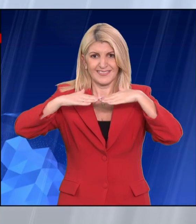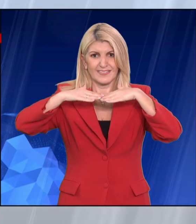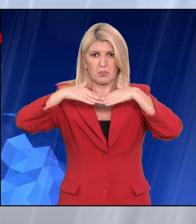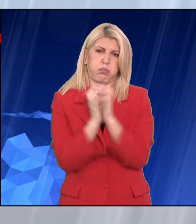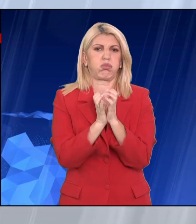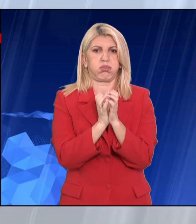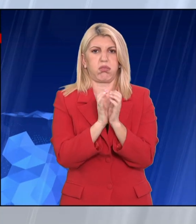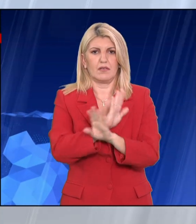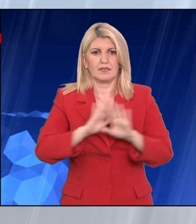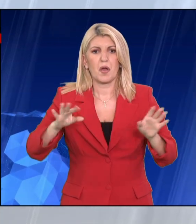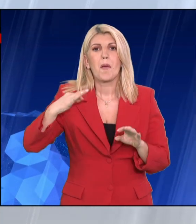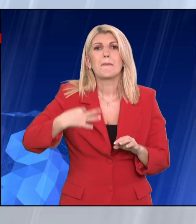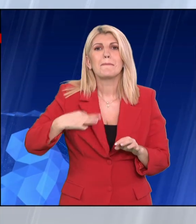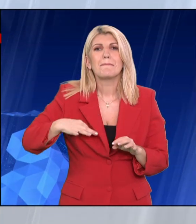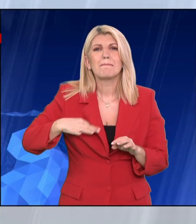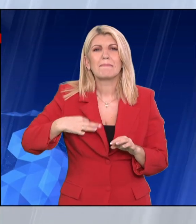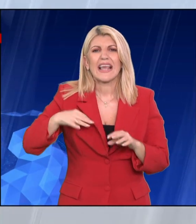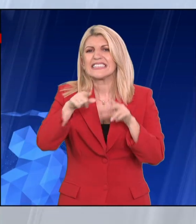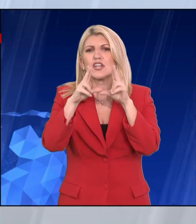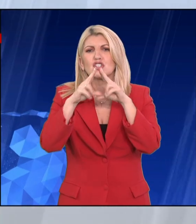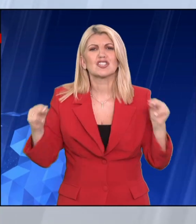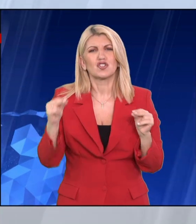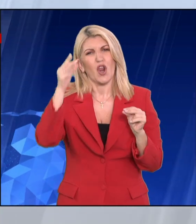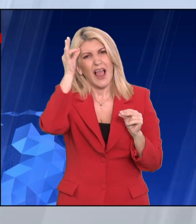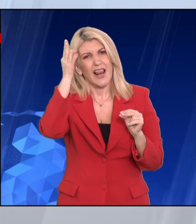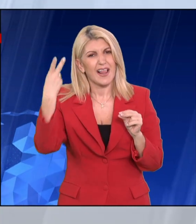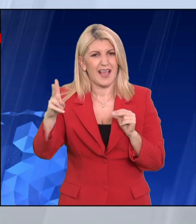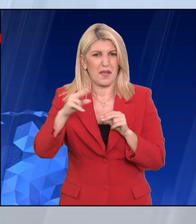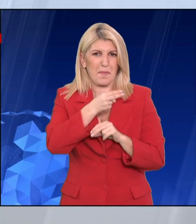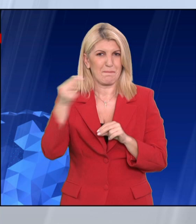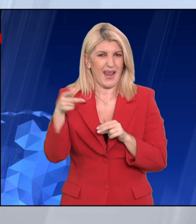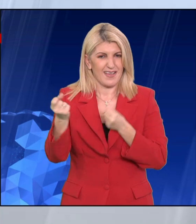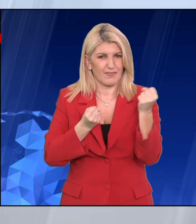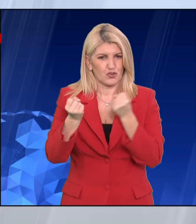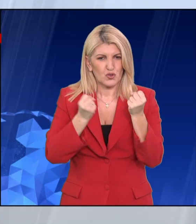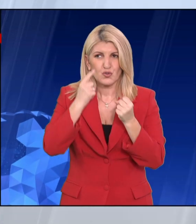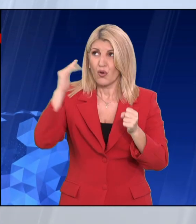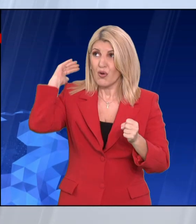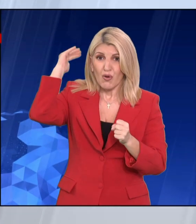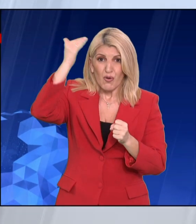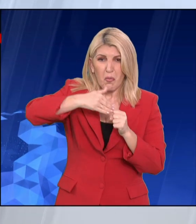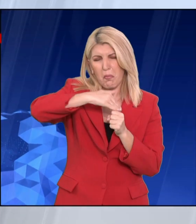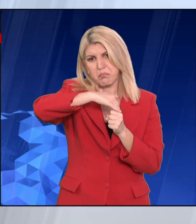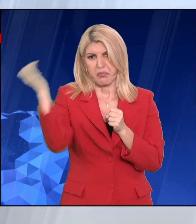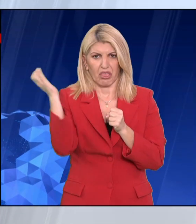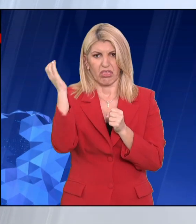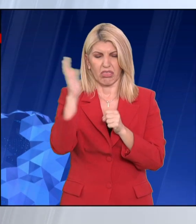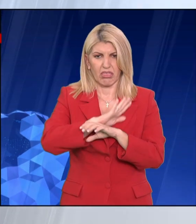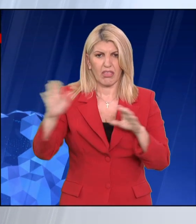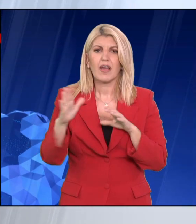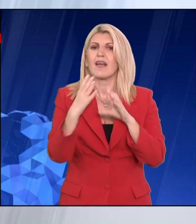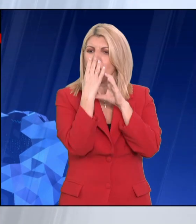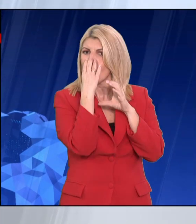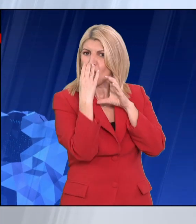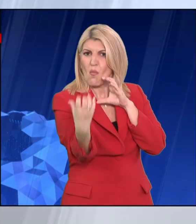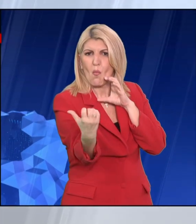Το κυπαρισί Citroën, σμπαράλια. Το καπό, η οροφή, τα τζάμια, όλα σπασμένα, μια άμορφη μάζα